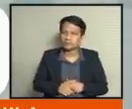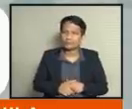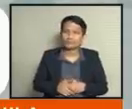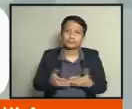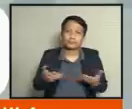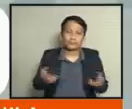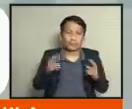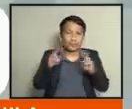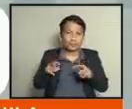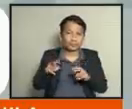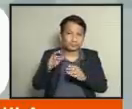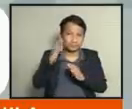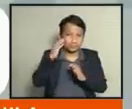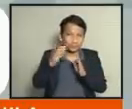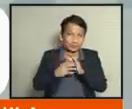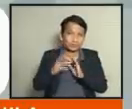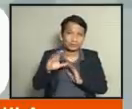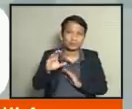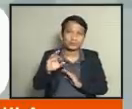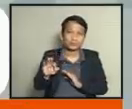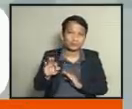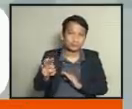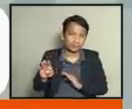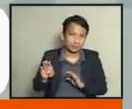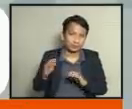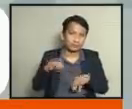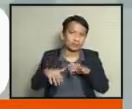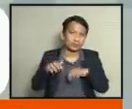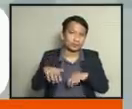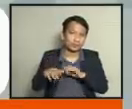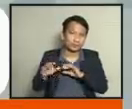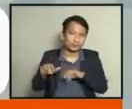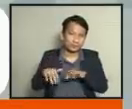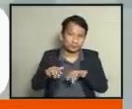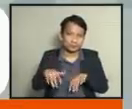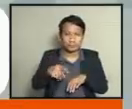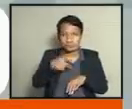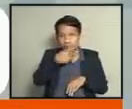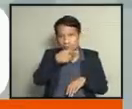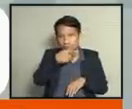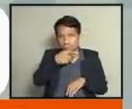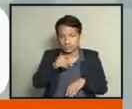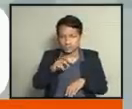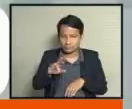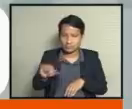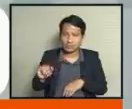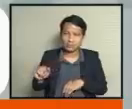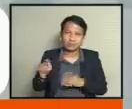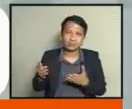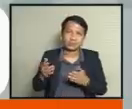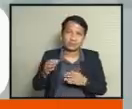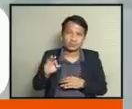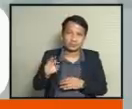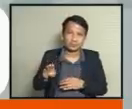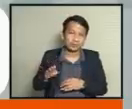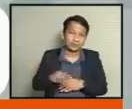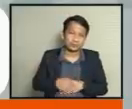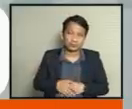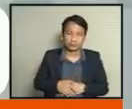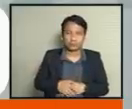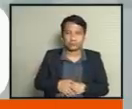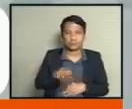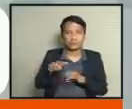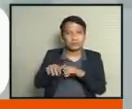pero nakikita sa anak ko nung panganay, nandun daw, may kachat. Kasi naka-private na po yung babae ngayon sa Facebook.